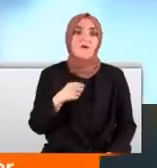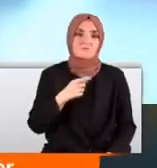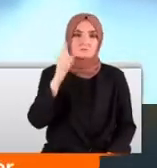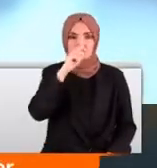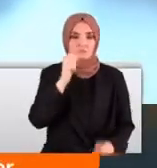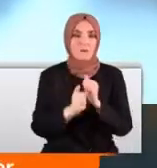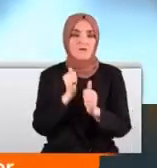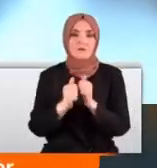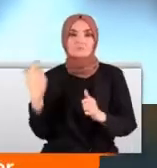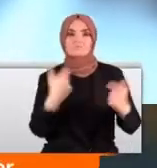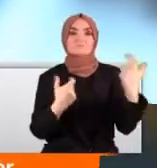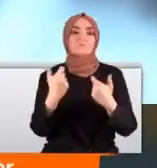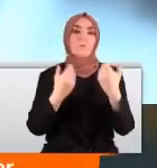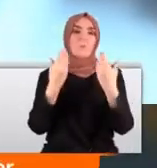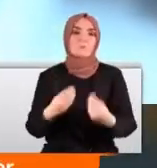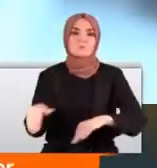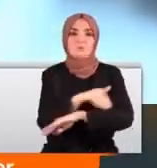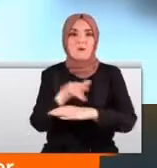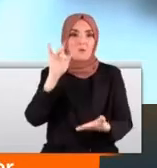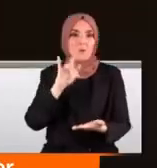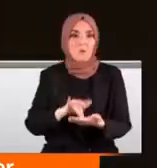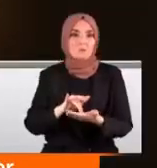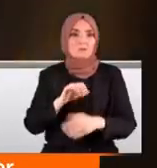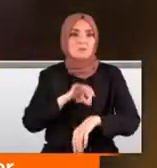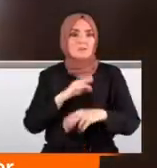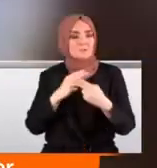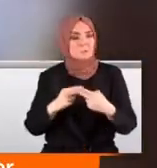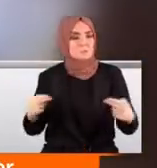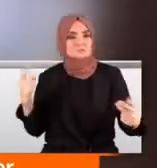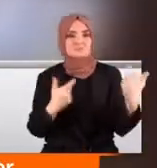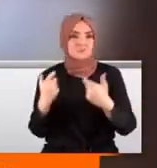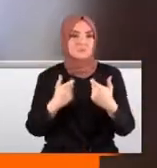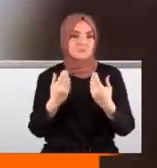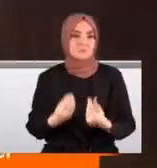çekildi. Taraflar sokak ortasında dakikalarca çatıştı.